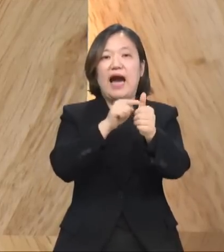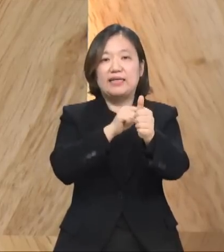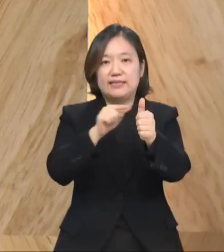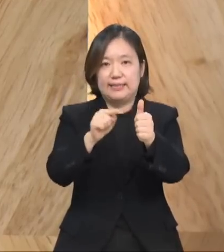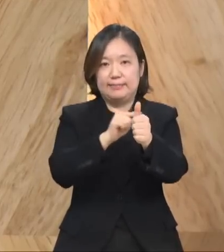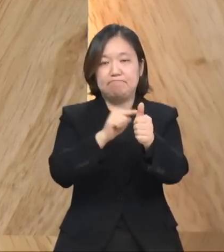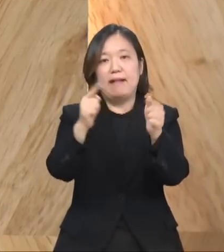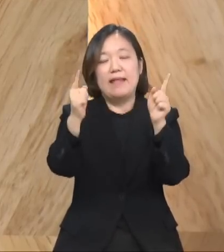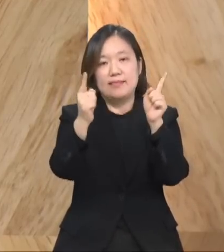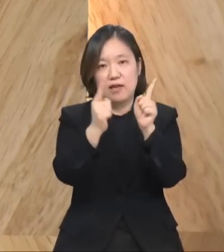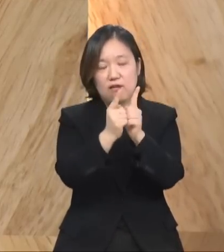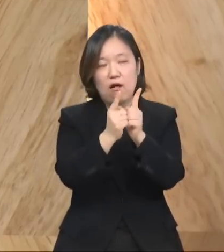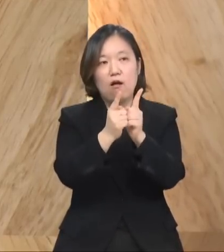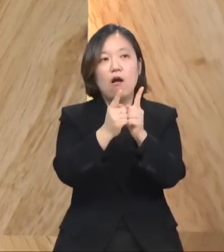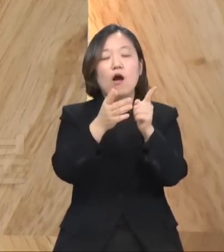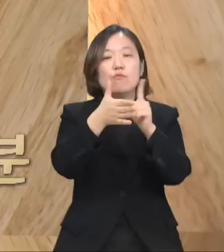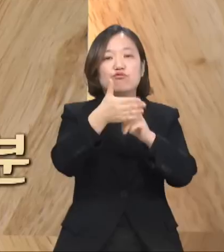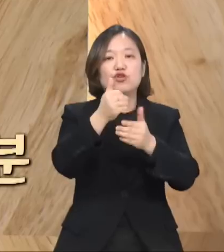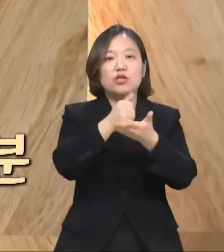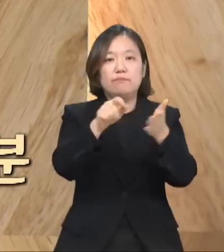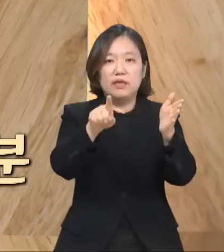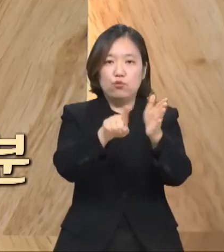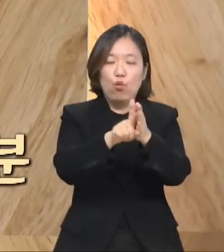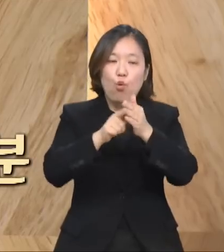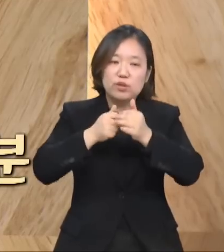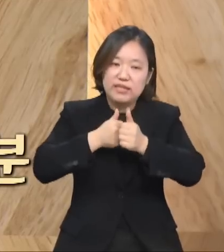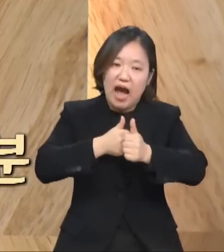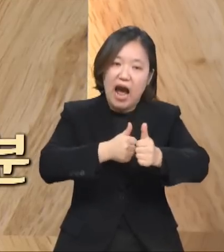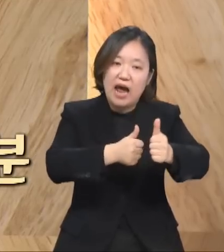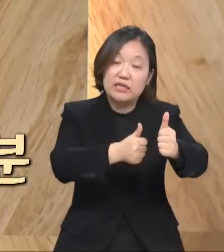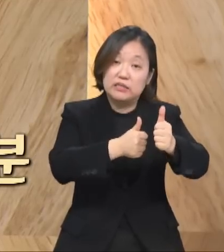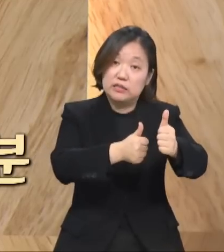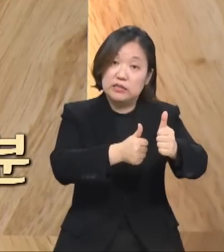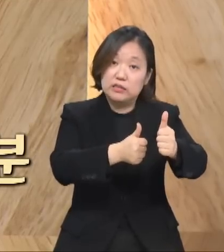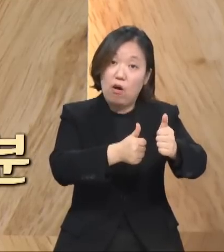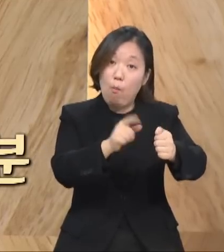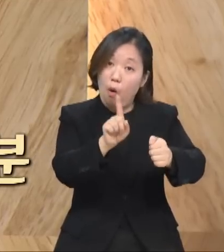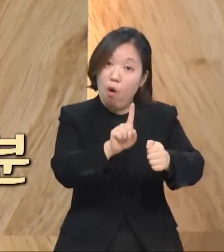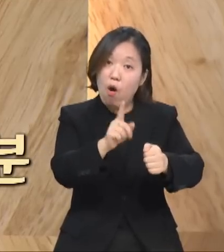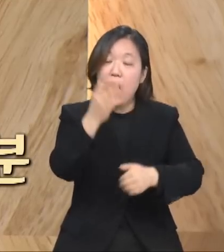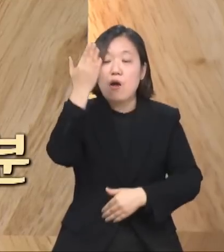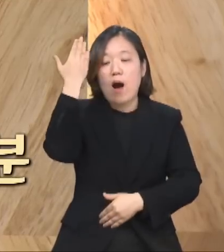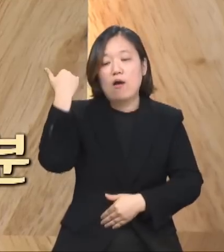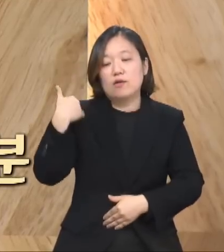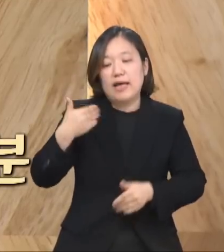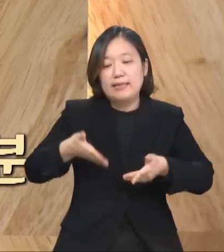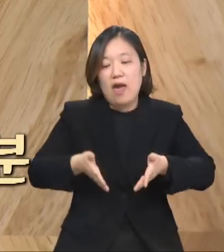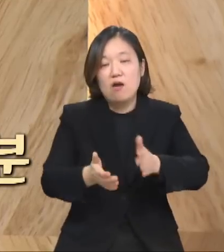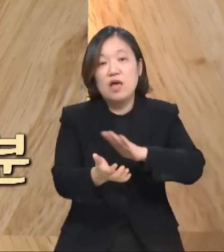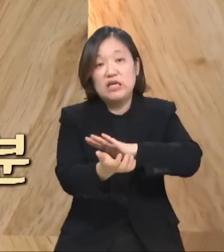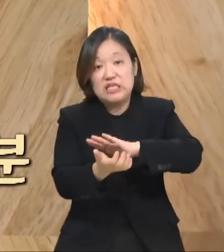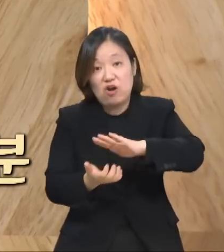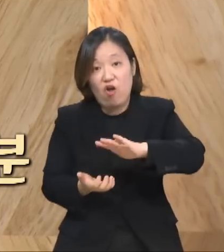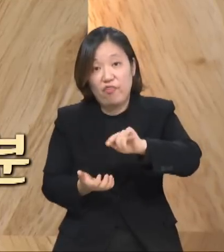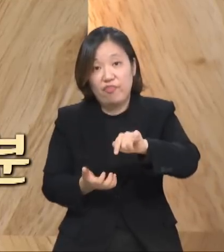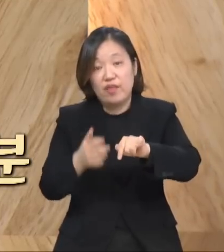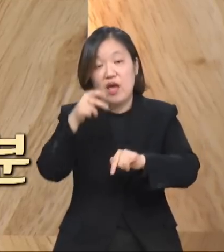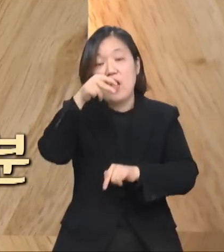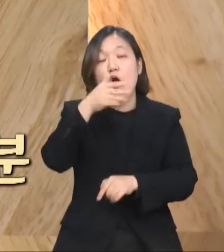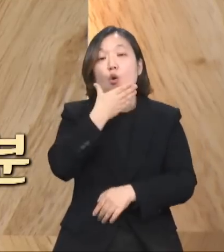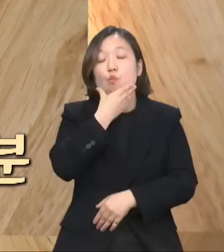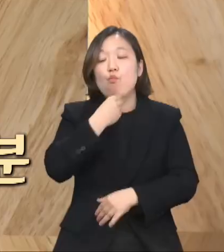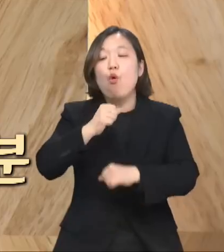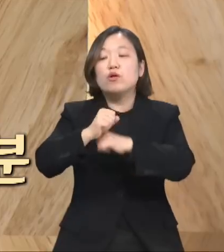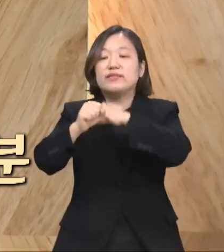이것도 과거 전생에 지었던 착한 뿌리 성금과 그런 공덕이 있기 때문입니다